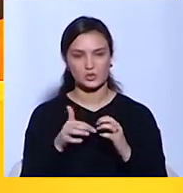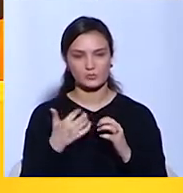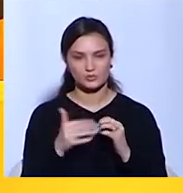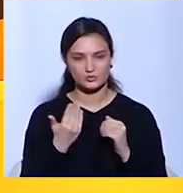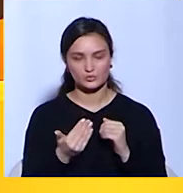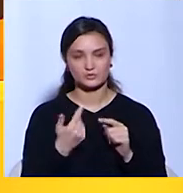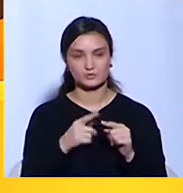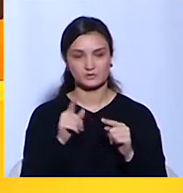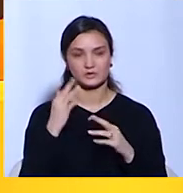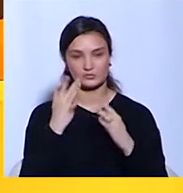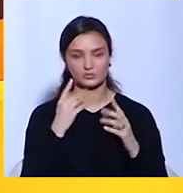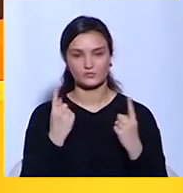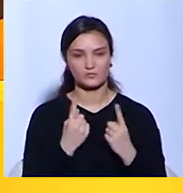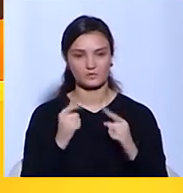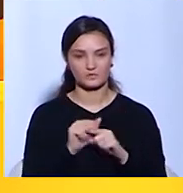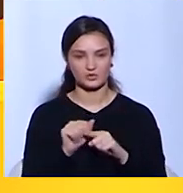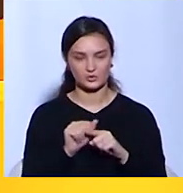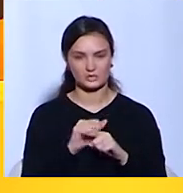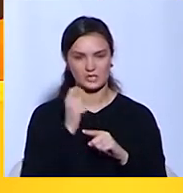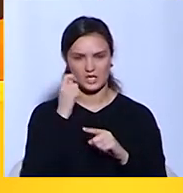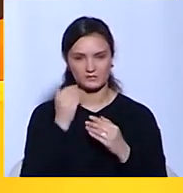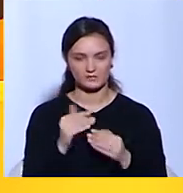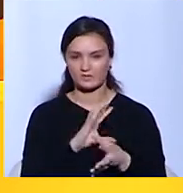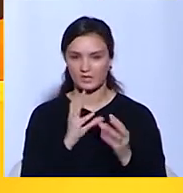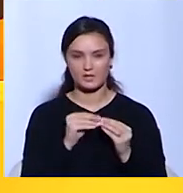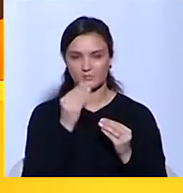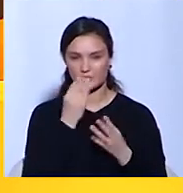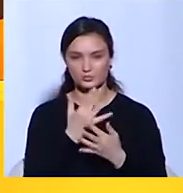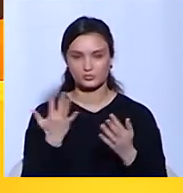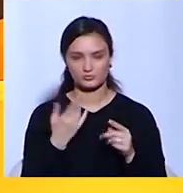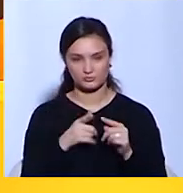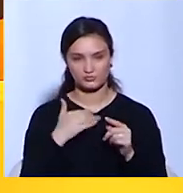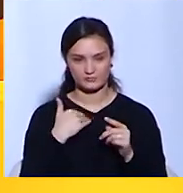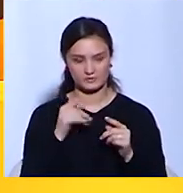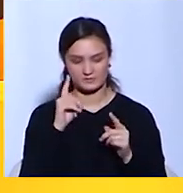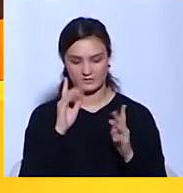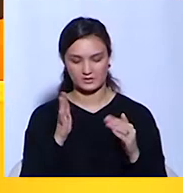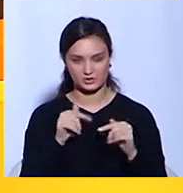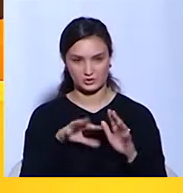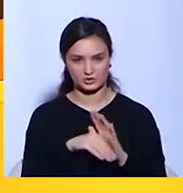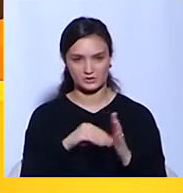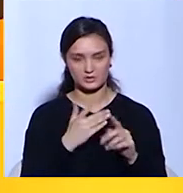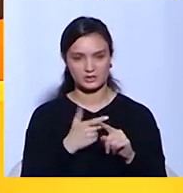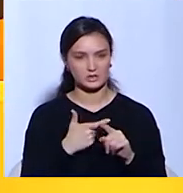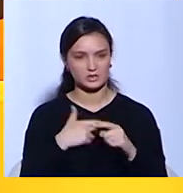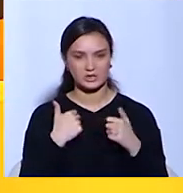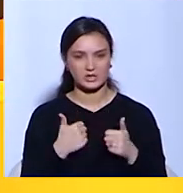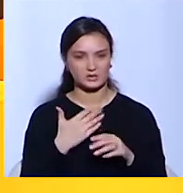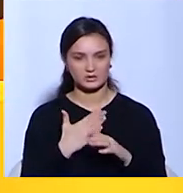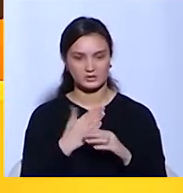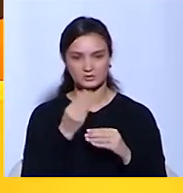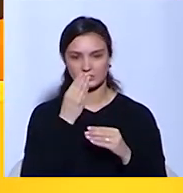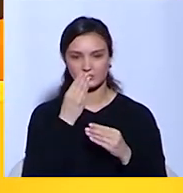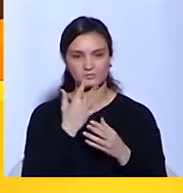კომბოსტო, თქვენ წარმოიდგინეთ, ჩვეულებრივი ნიორი, ხახვი, ყველა ის პროდუქტი, რომელიც ახლა ჩვენ მწვანე ზონაში არის, არაჩვეულებრივი